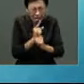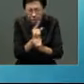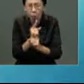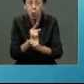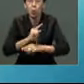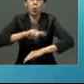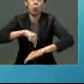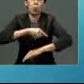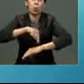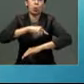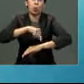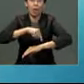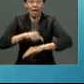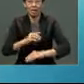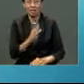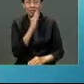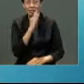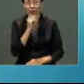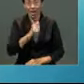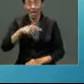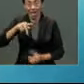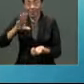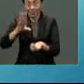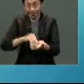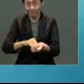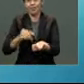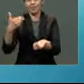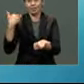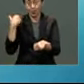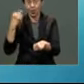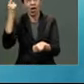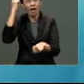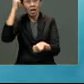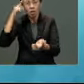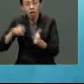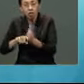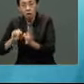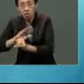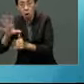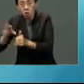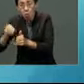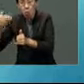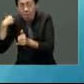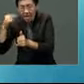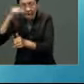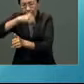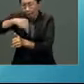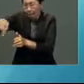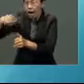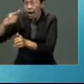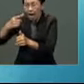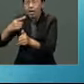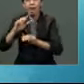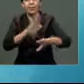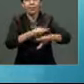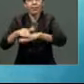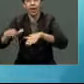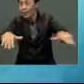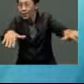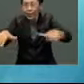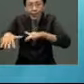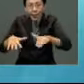ต่างๆแต่ถ้าเราเตรียมไว้อย่างดีของเราอย่างนี้นะครับก็จะทำให้เราสบายใจได้ที่เราจะควบคุม เรื่อง